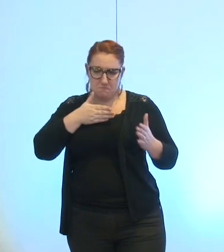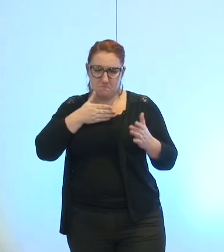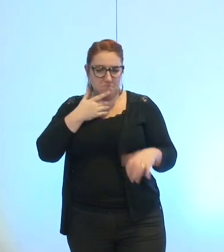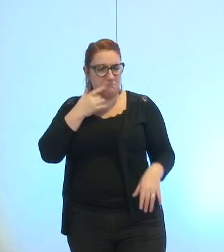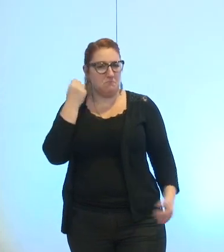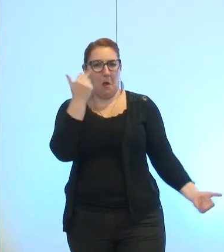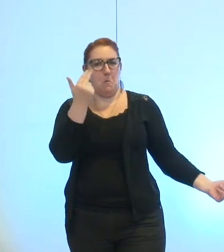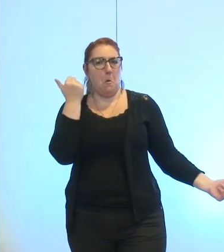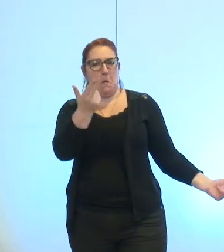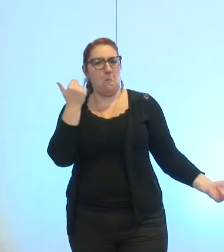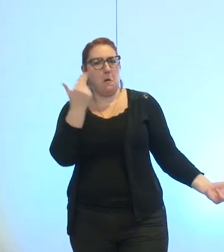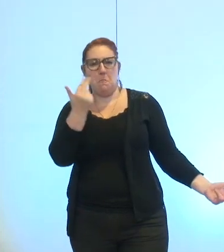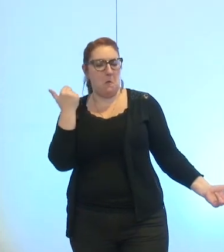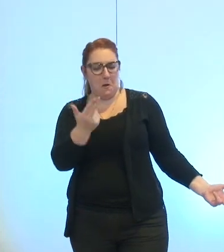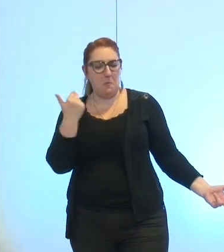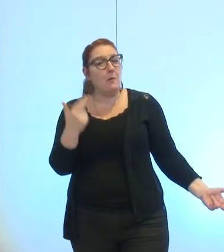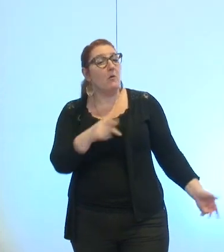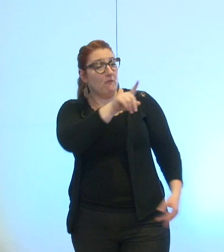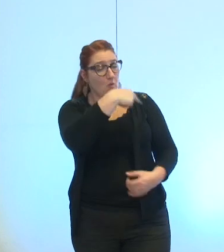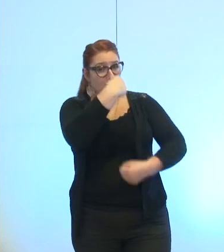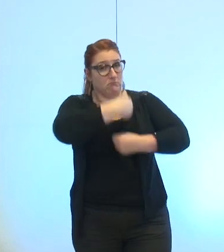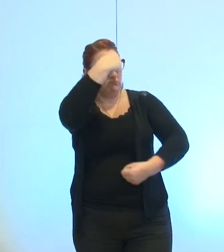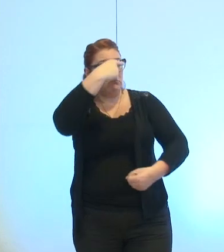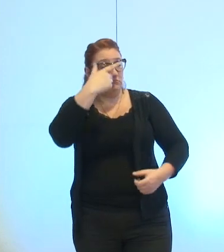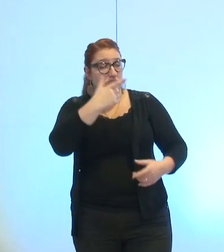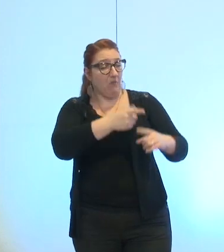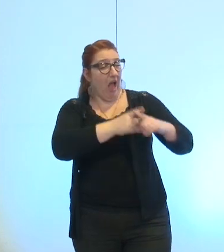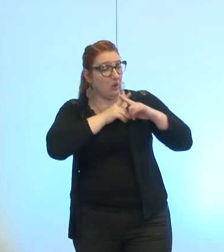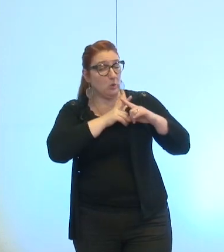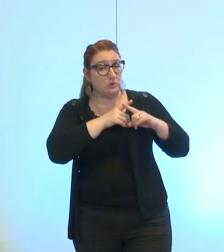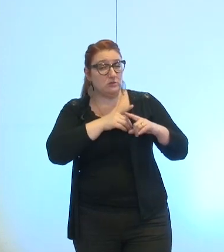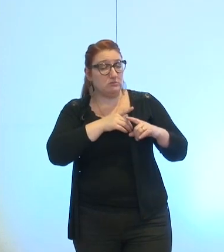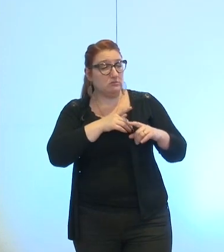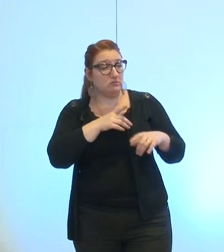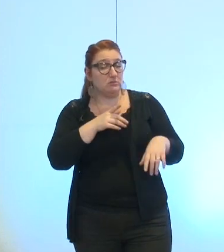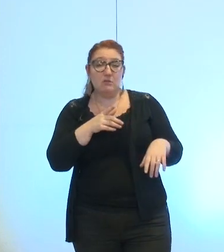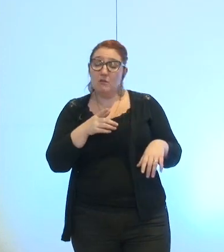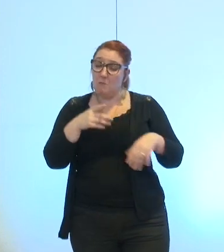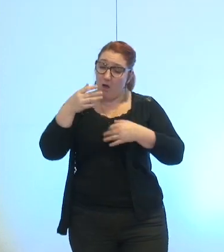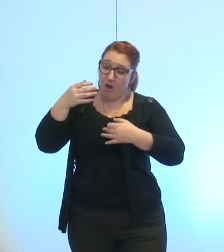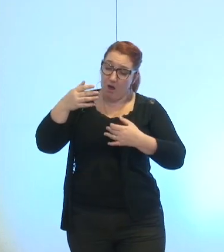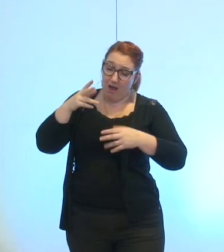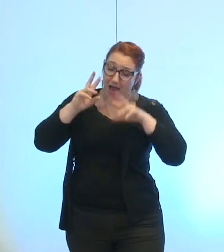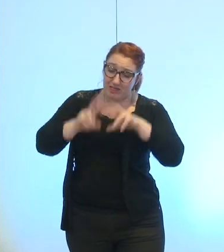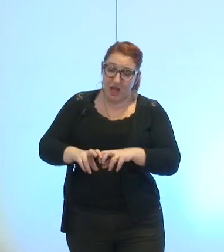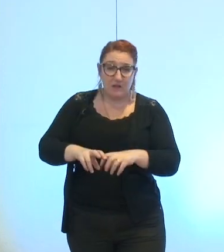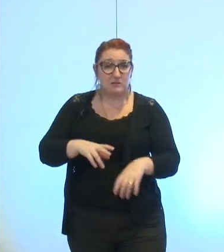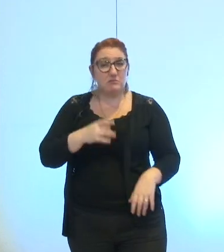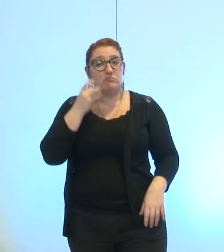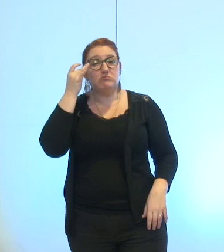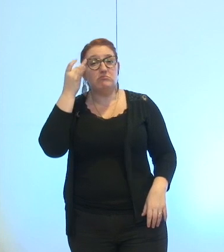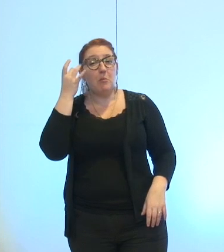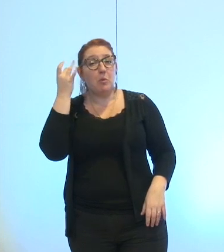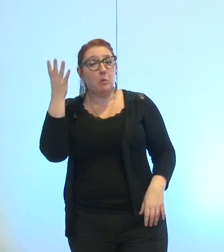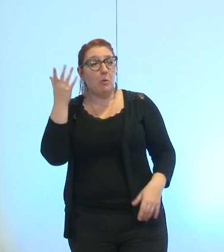dès lors que vous porterez des analyses absolument arbitraires et et particulièrement